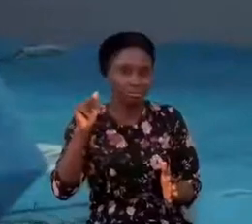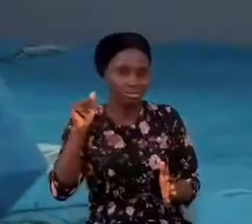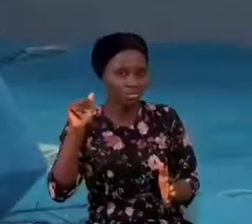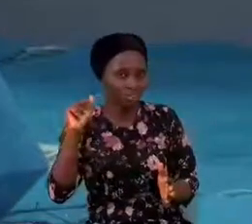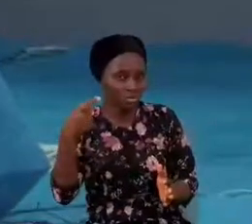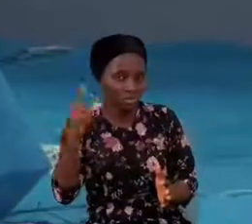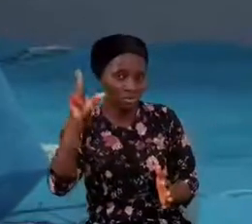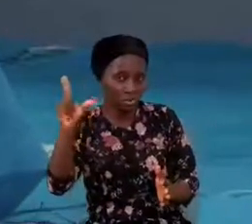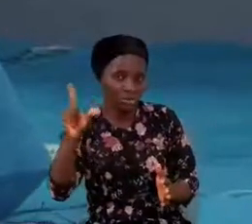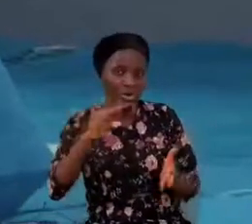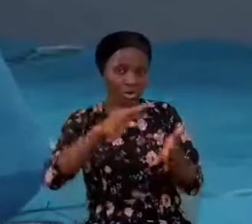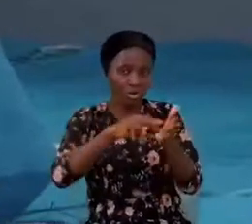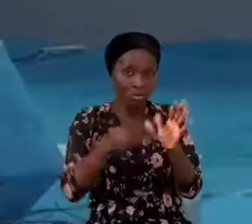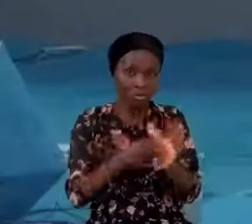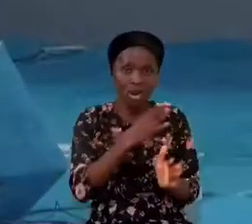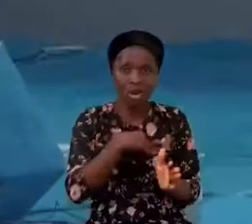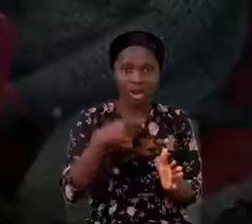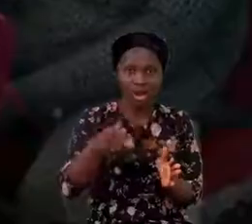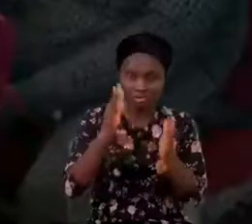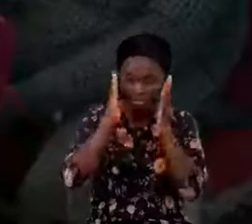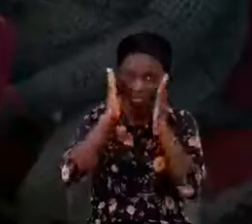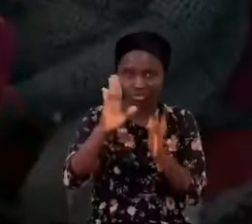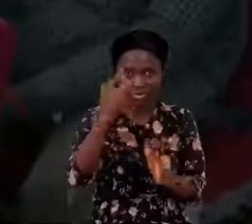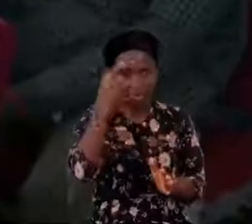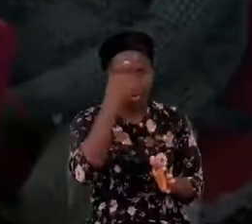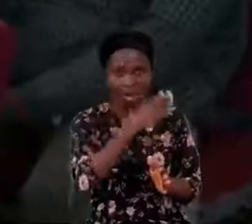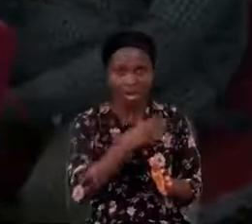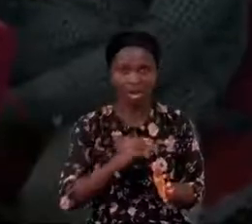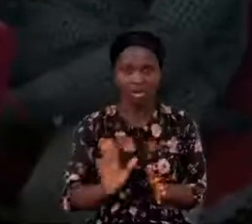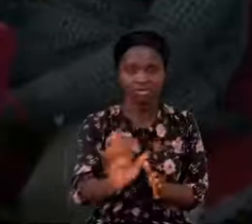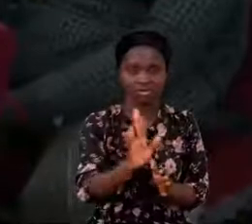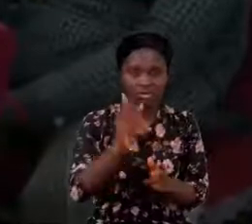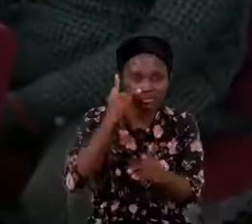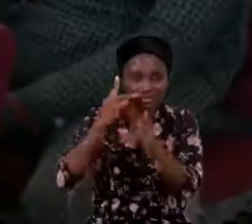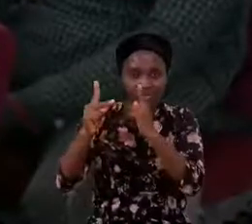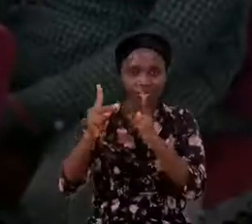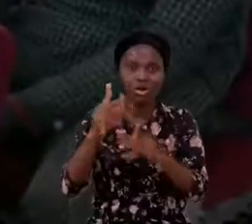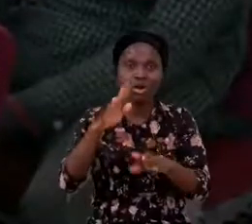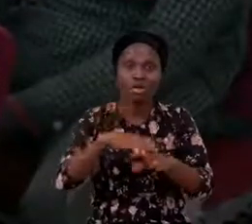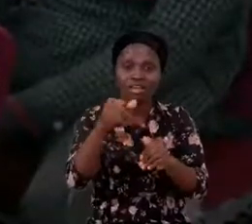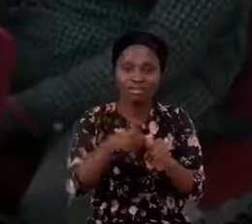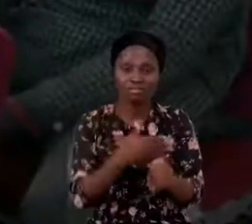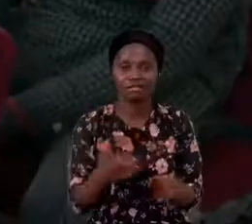sur le but, l'objectif que vous visez, vous y arriverez.